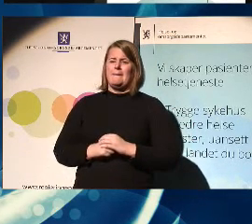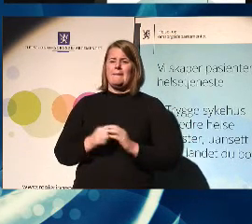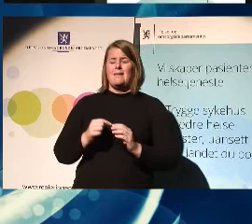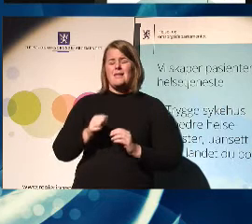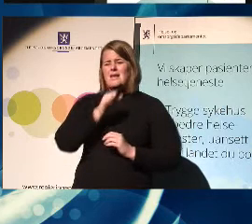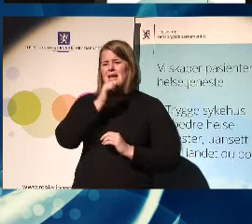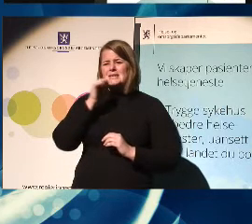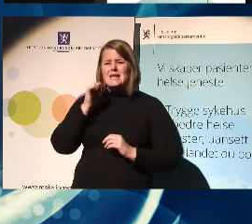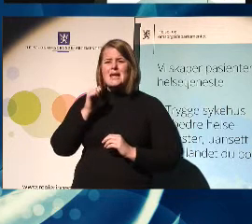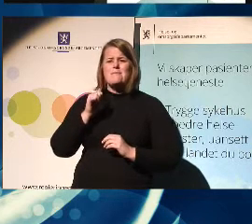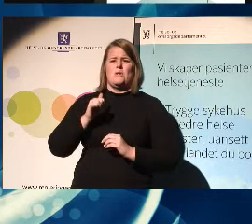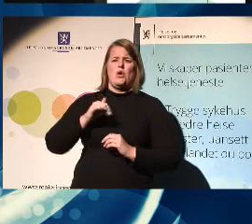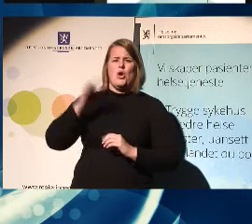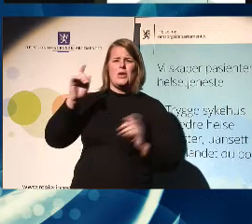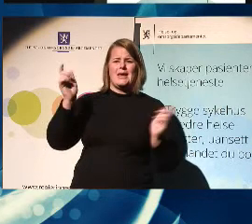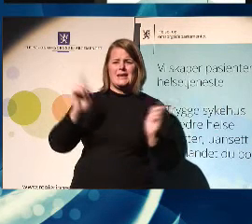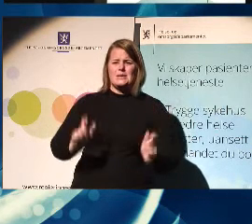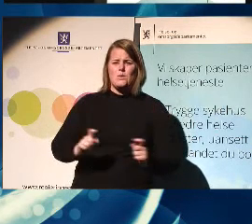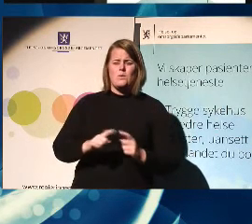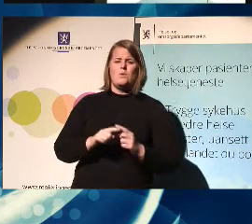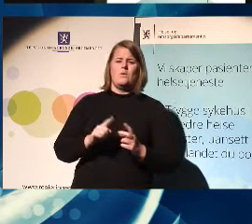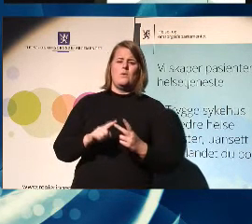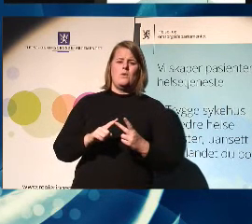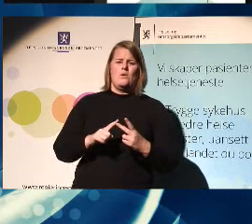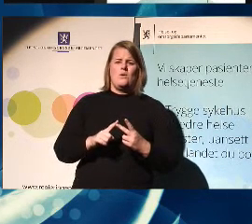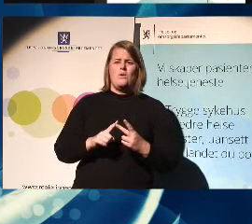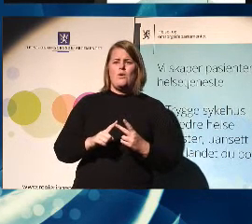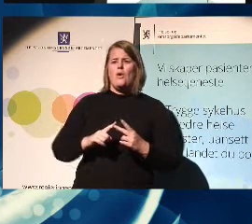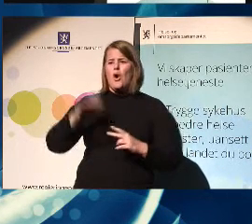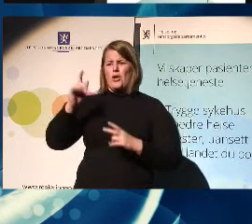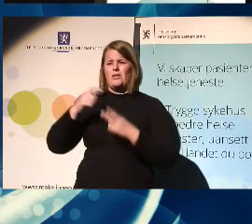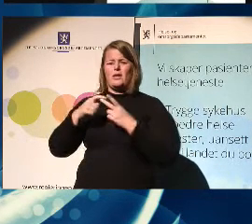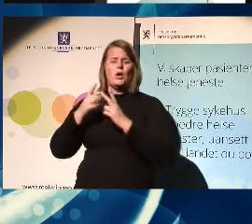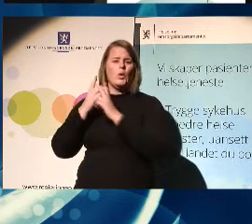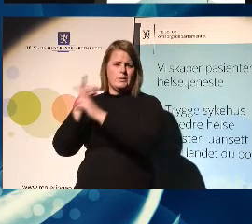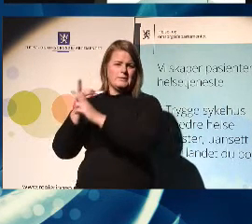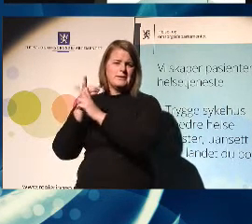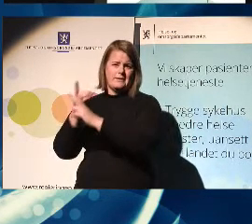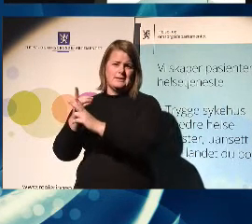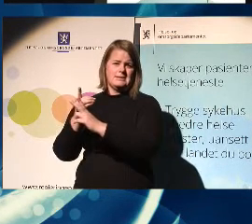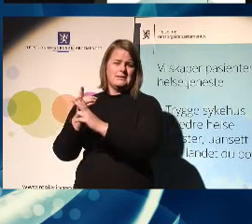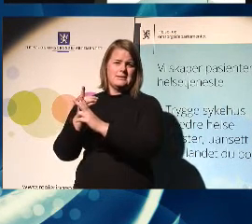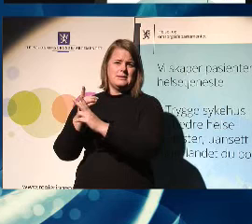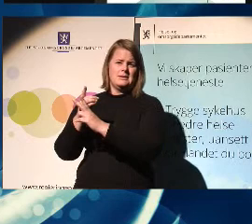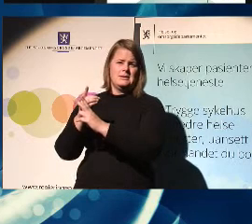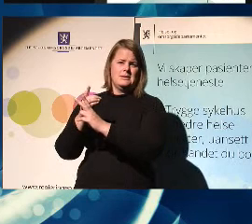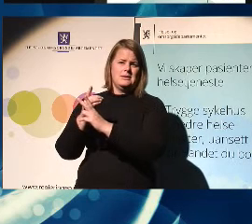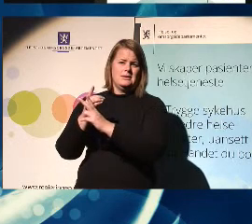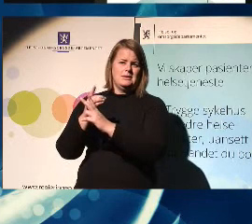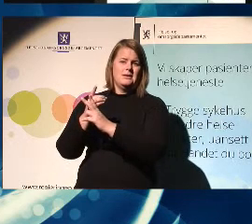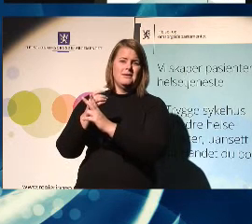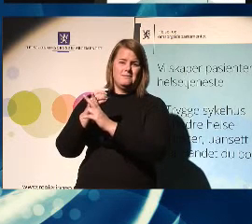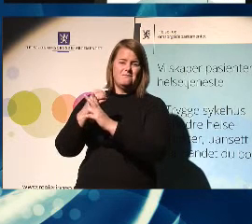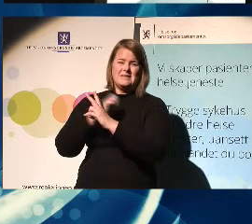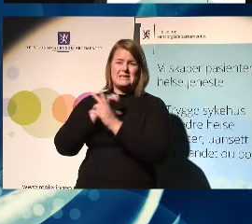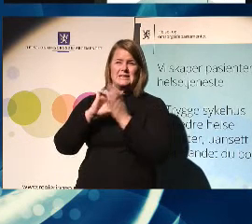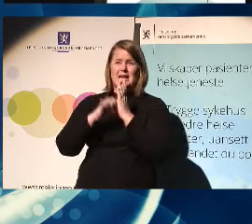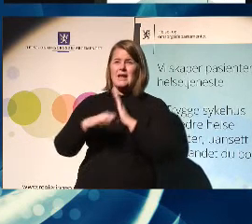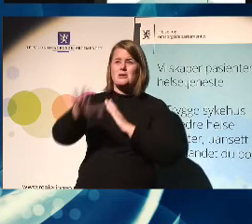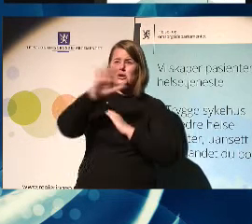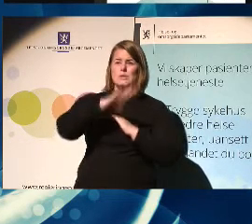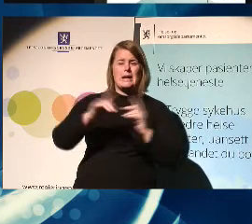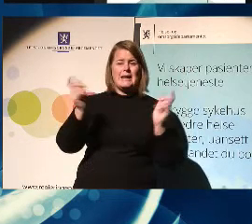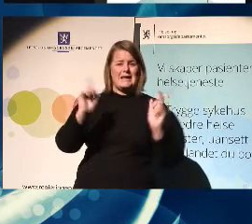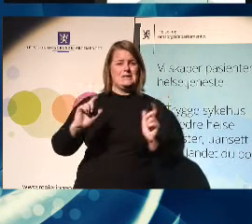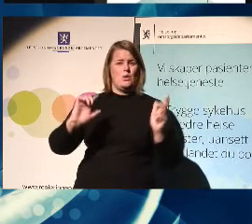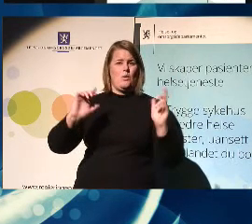høyt på risiko og ekstremt høyt på konsekvens hvis man ser på det nasjonale risikobildet. Og mitt spørsmål